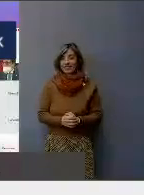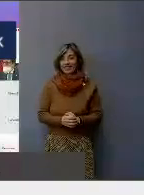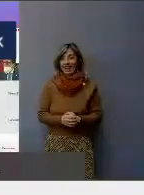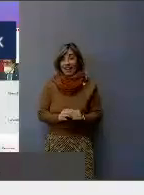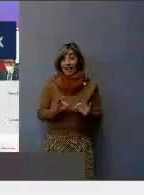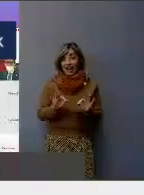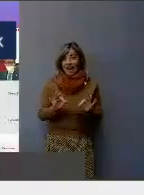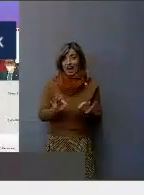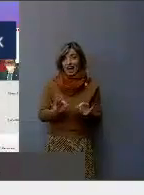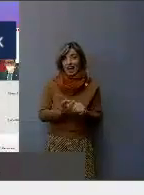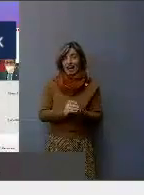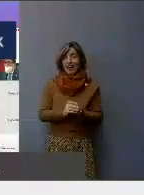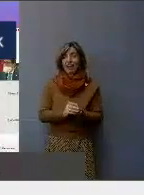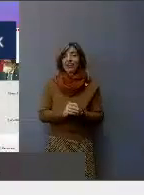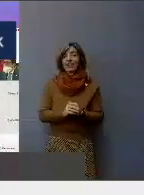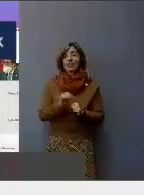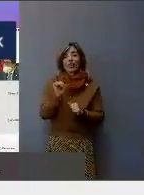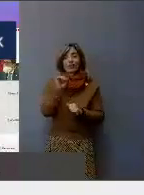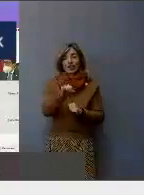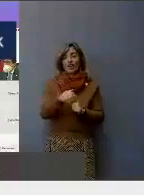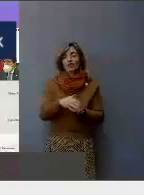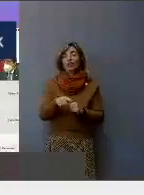consigliera corso